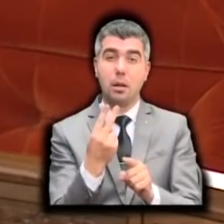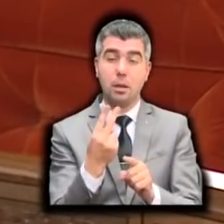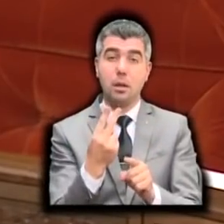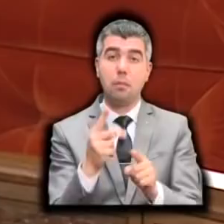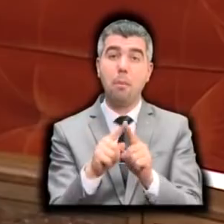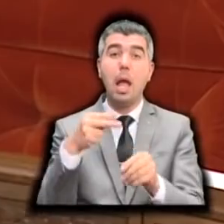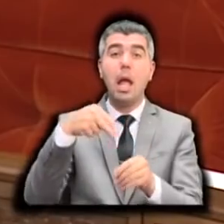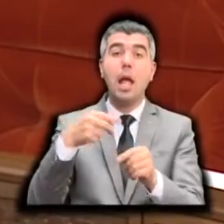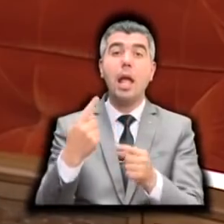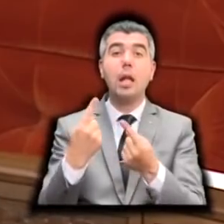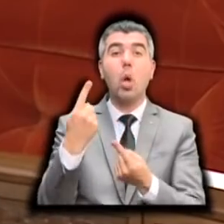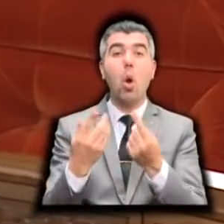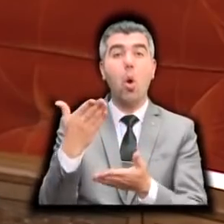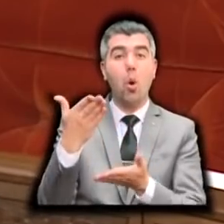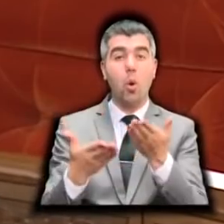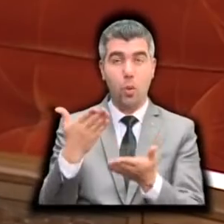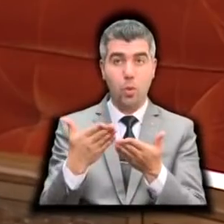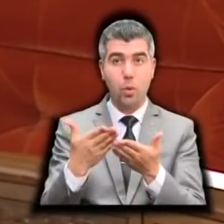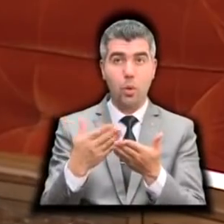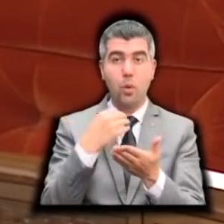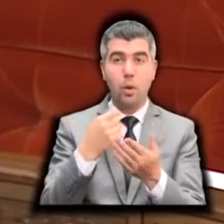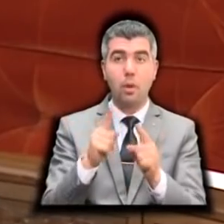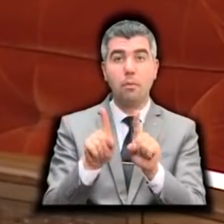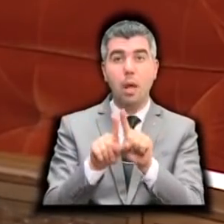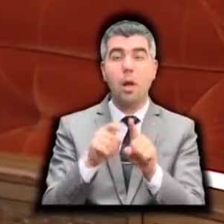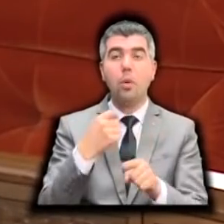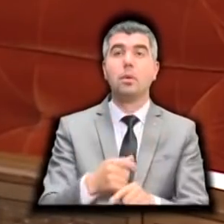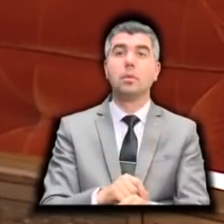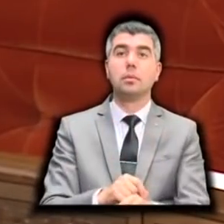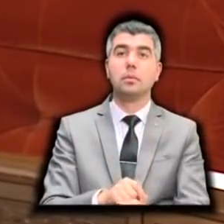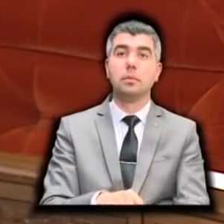بين 14.82 حتى 21.19.